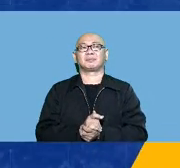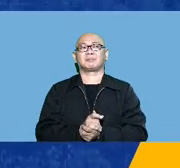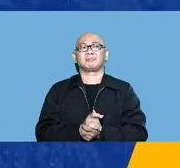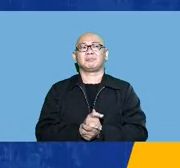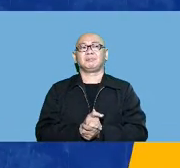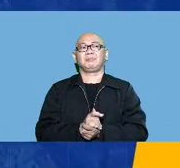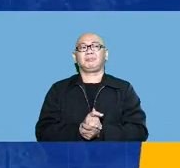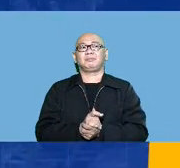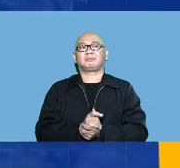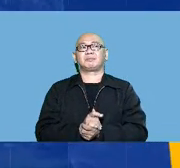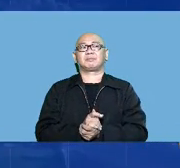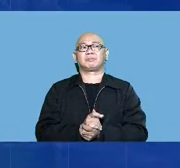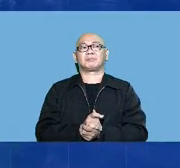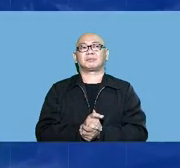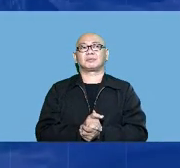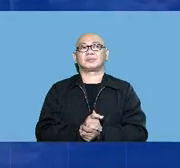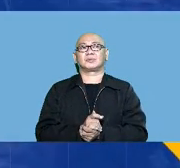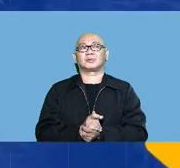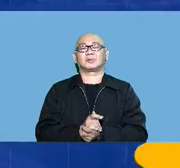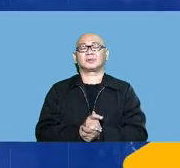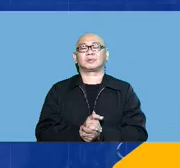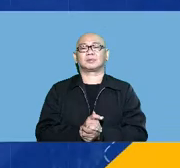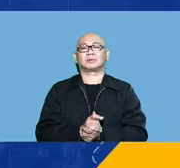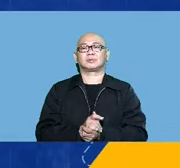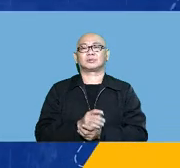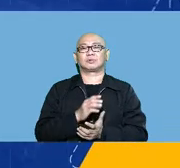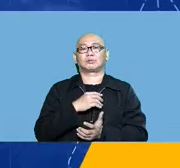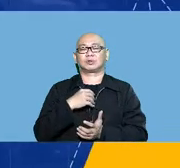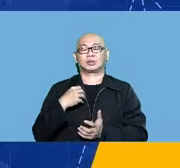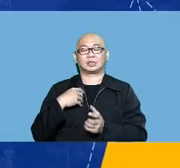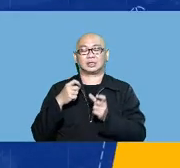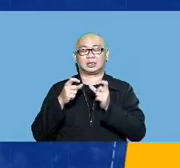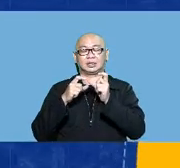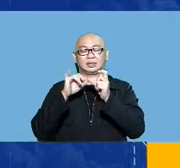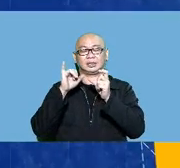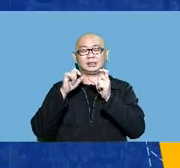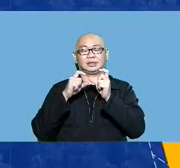Direktur Rumah Sakit Kolombia Asia, Dr. Siska, matur nuwun,